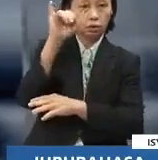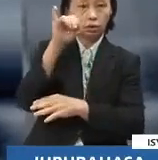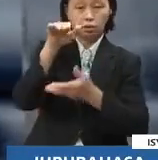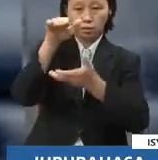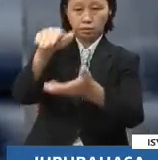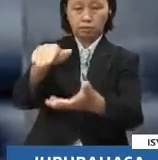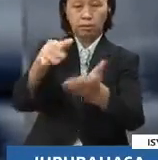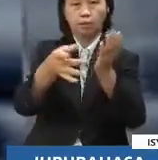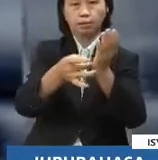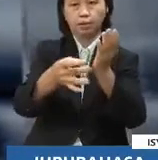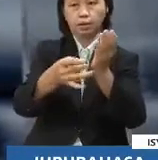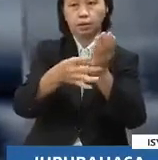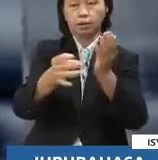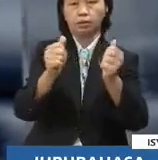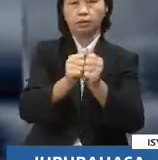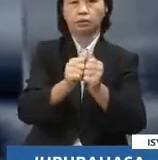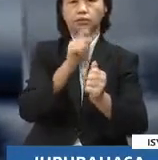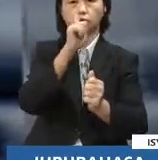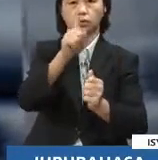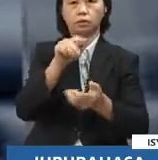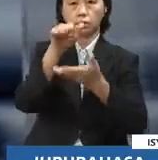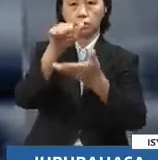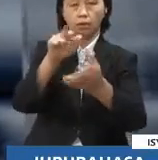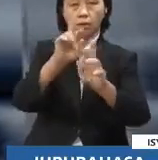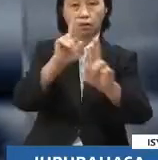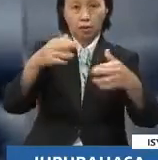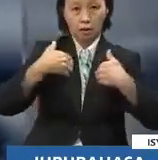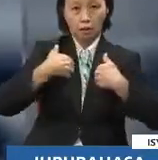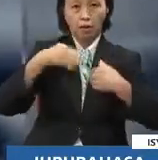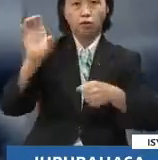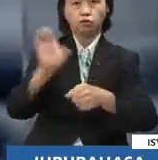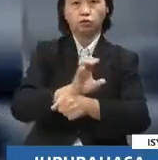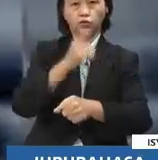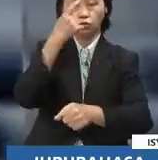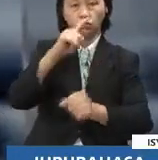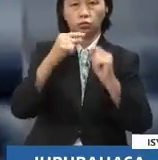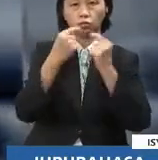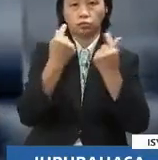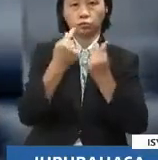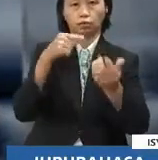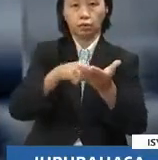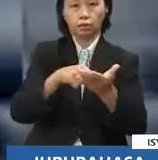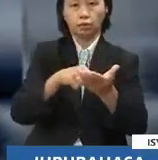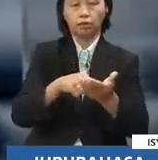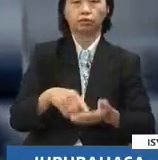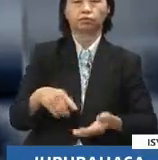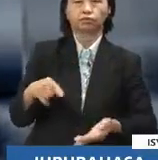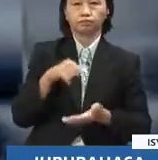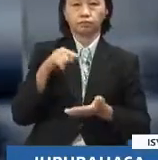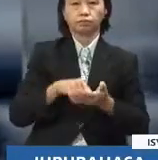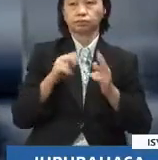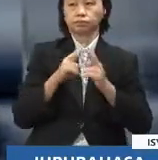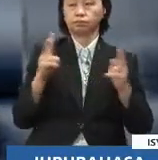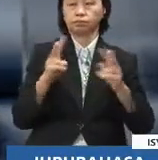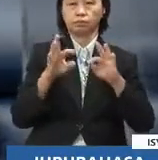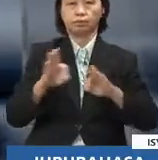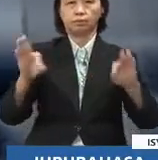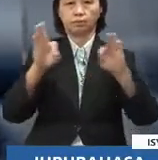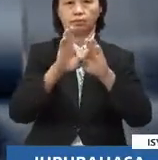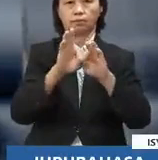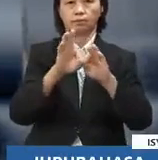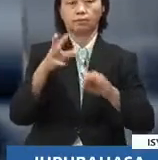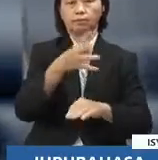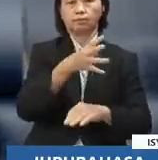bakalan minyak masa dengan memastikan bakalan sedih ada mencukupi untuk kumpulan ini Jadi ini yang sama penting